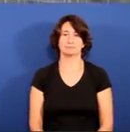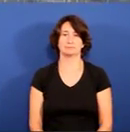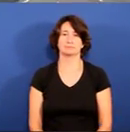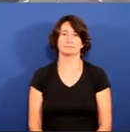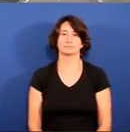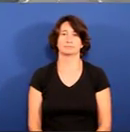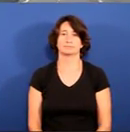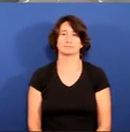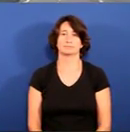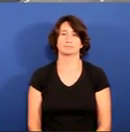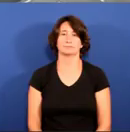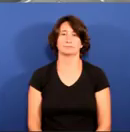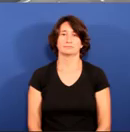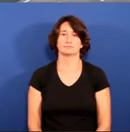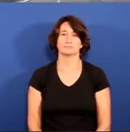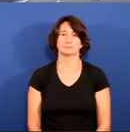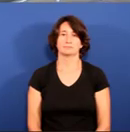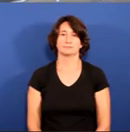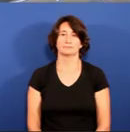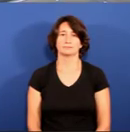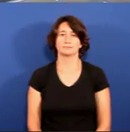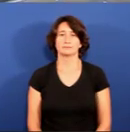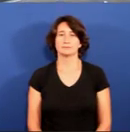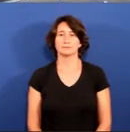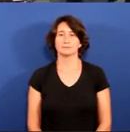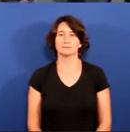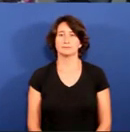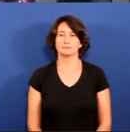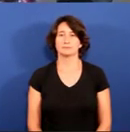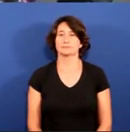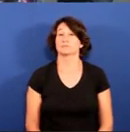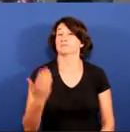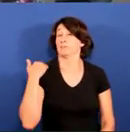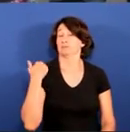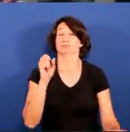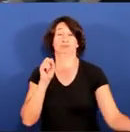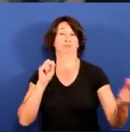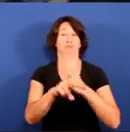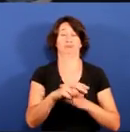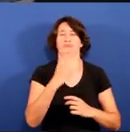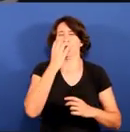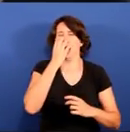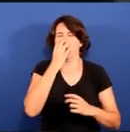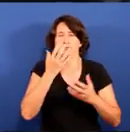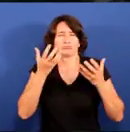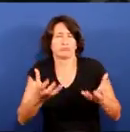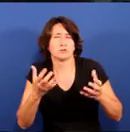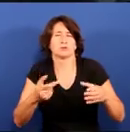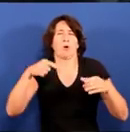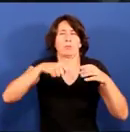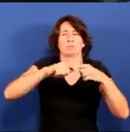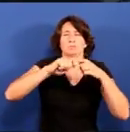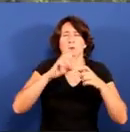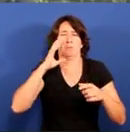ekonomikoa handia erabat justifikatuta dago. Metropoliaren hegoaldeko saihesbidea errepideak ibilbide luzeko trafikoa hartzen ditu. Hau